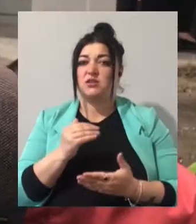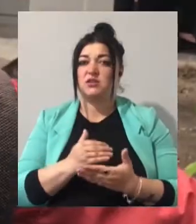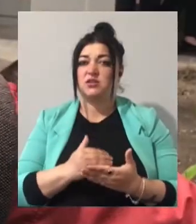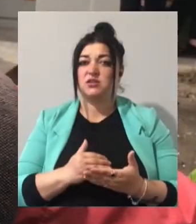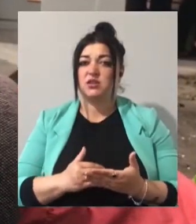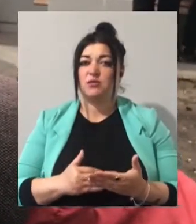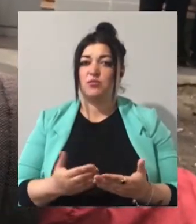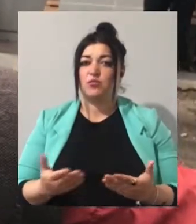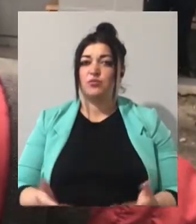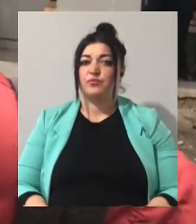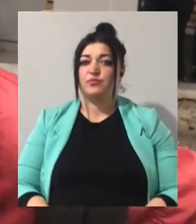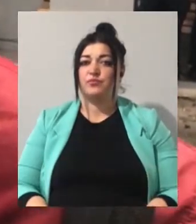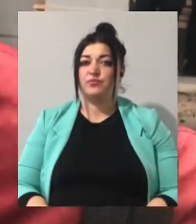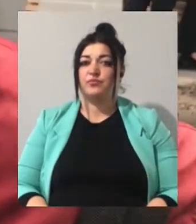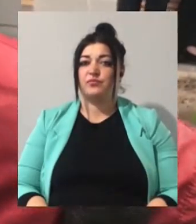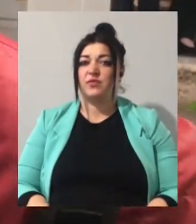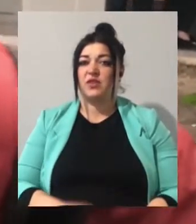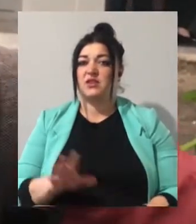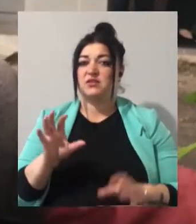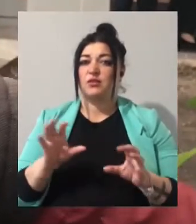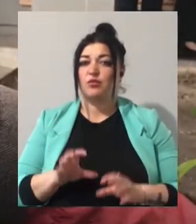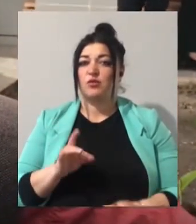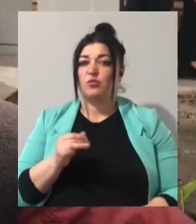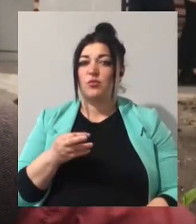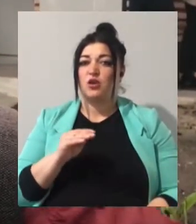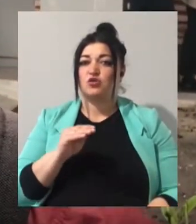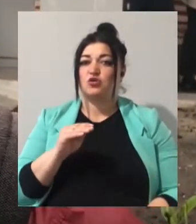прийняла. Незаконне ув'язнення, тому що навряд чи